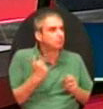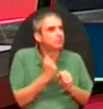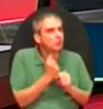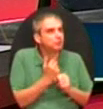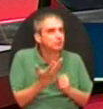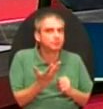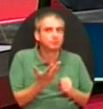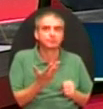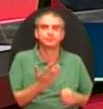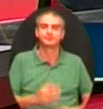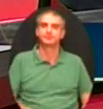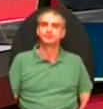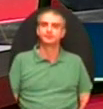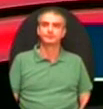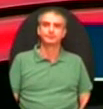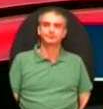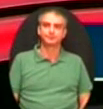עושים?